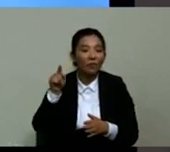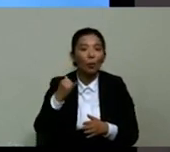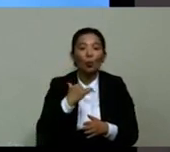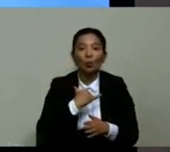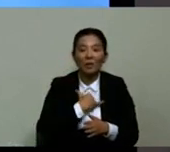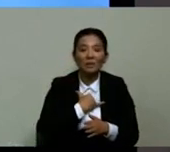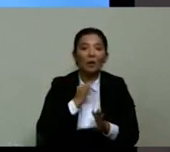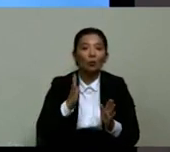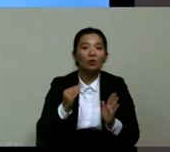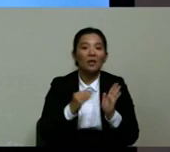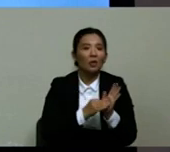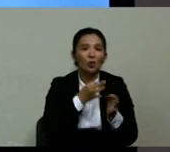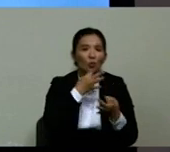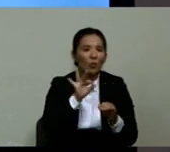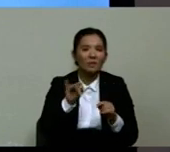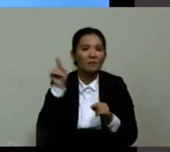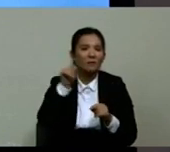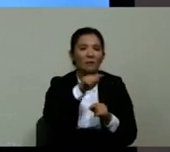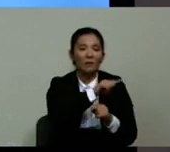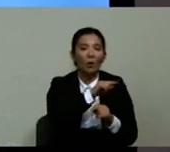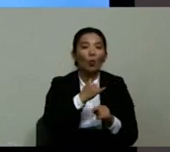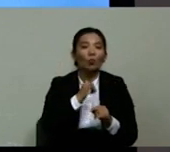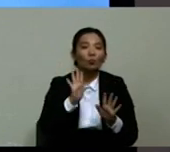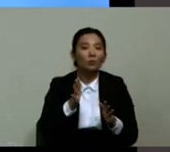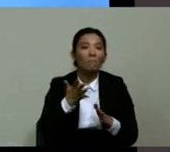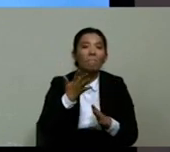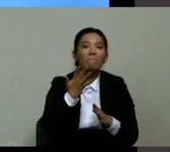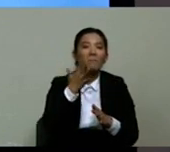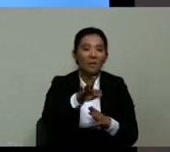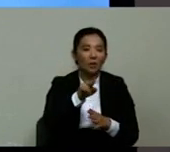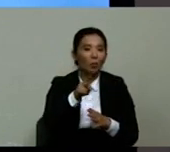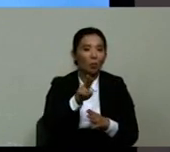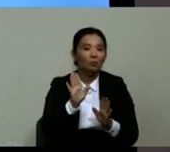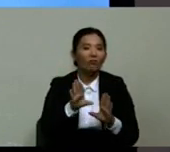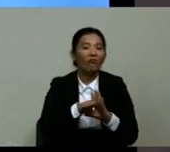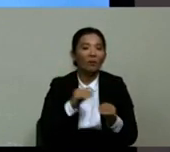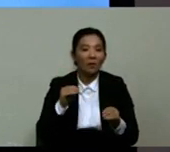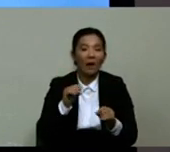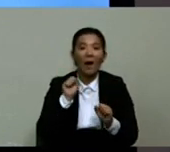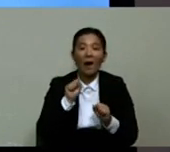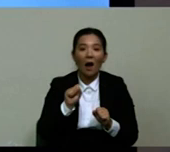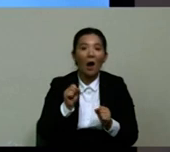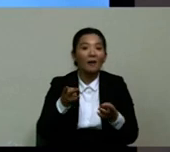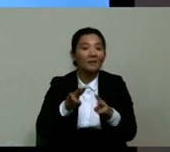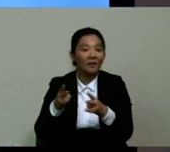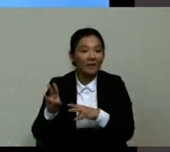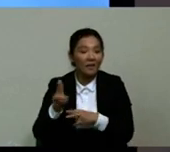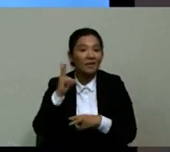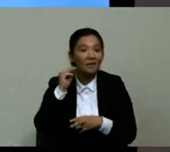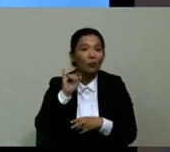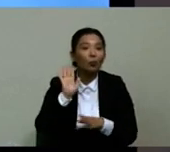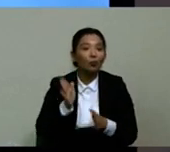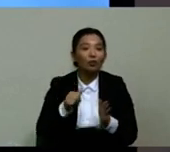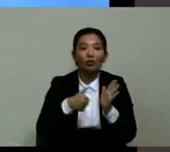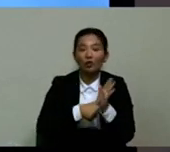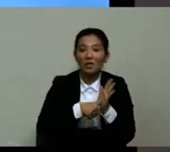нас будет стоять любой из этих, у нас будет у него 5 способов выбора. А у остальных цифр уже будет